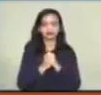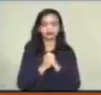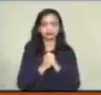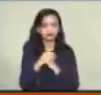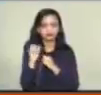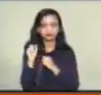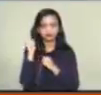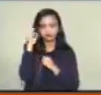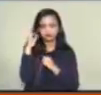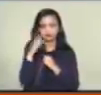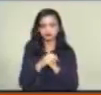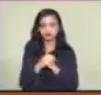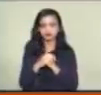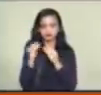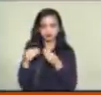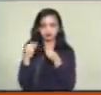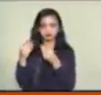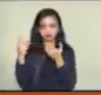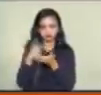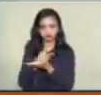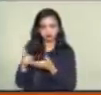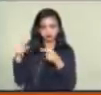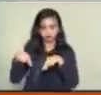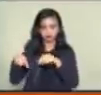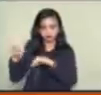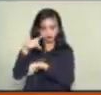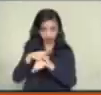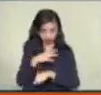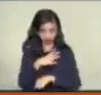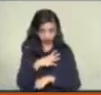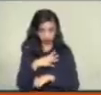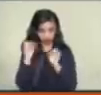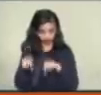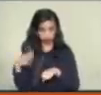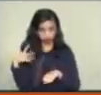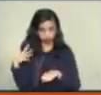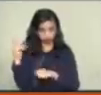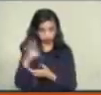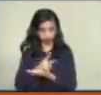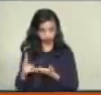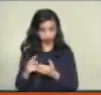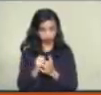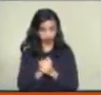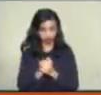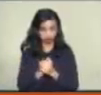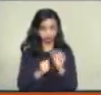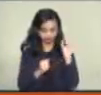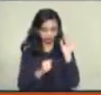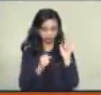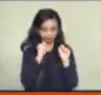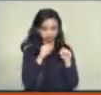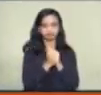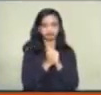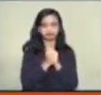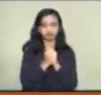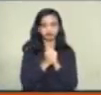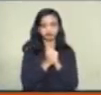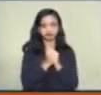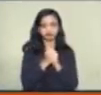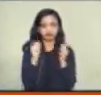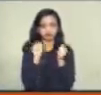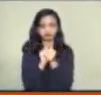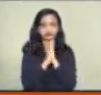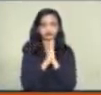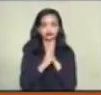Sir Rodney, give or take 2 weeks, nandito ka na sa Pilipinas. Okay ba sa'yo? Makapag-antay ka 2 weeks na lang? Kunting tiis na lang? Salamat, idol. Thank you po. Samahan mo rin